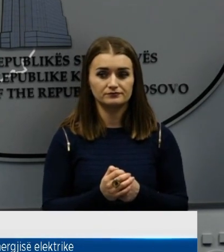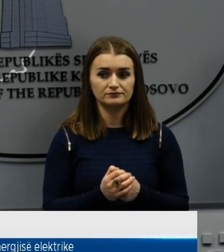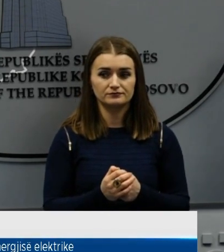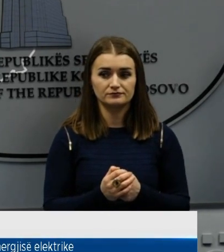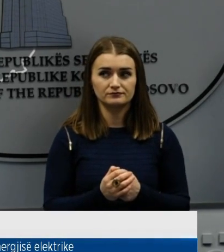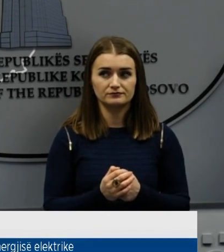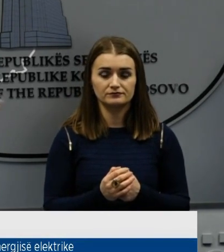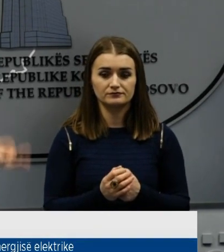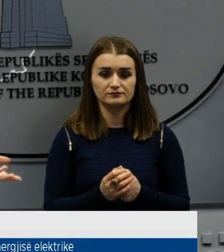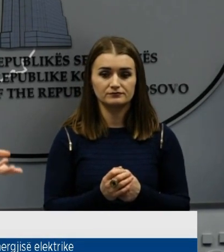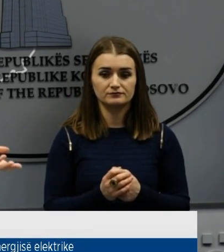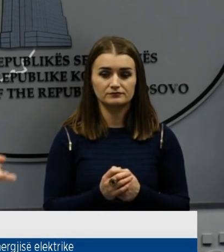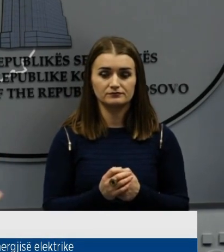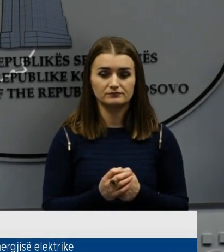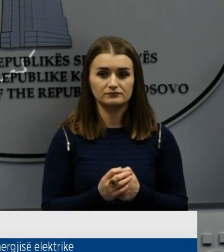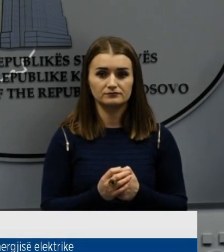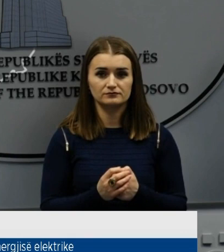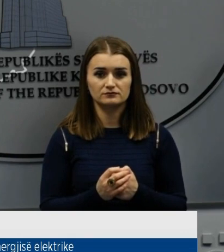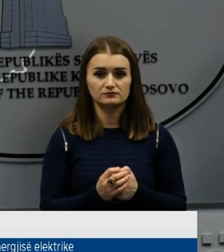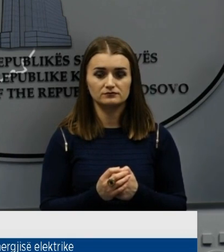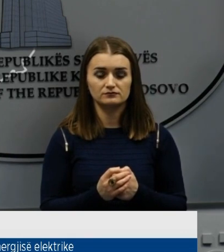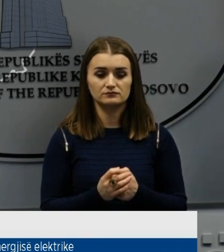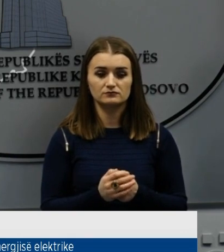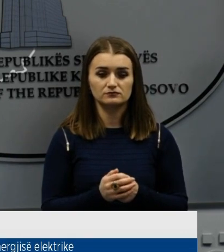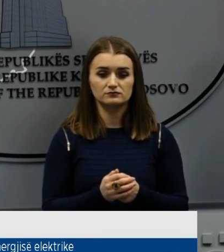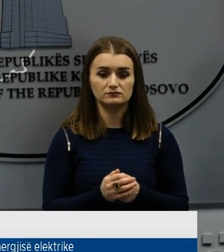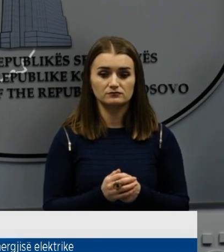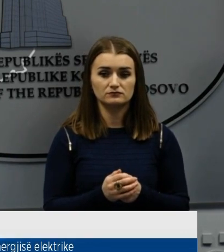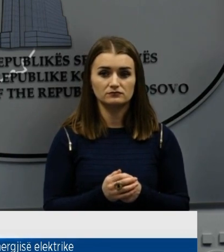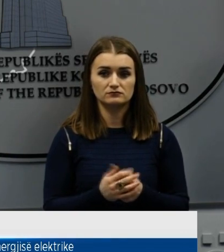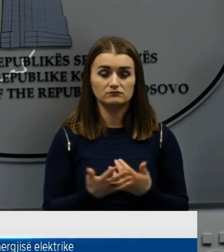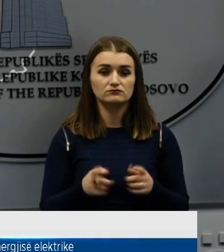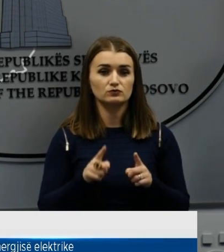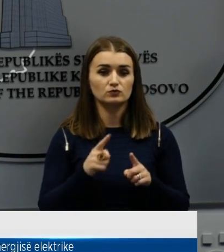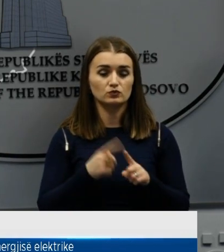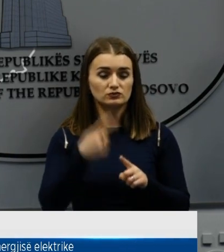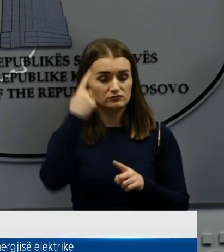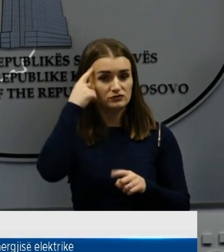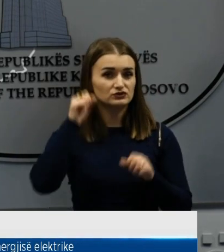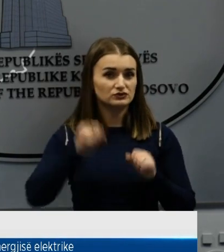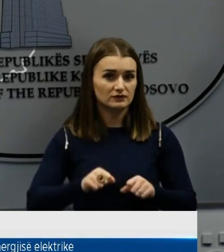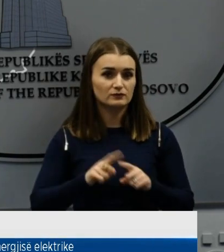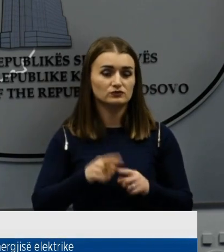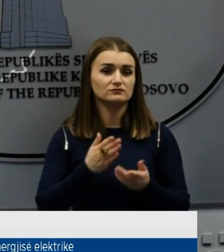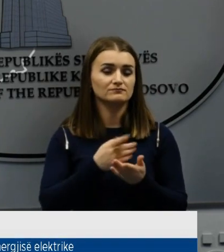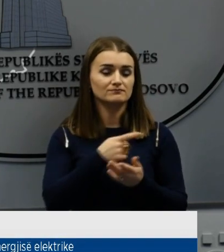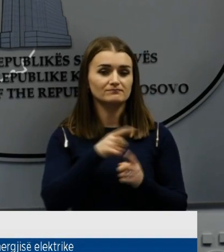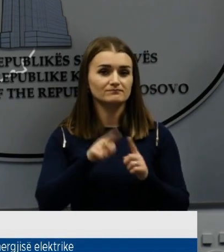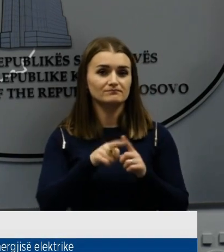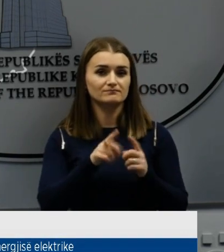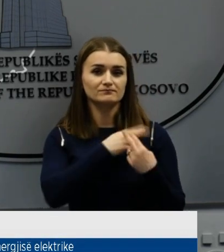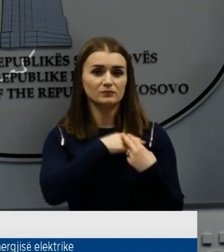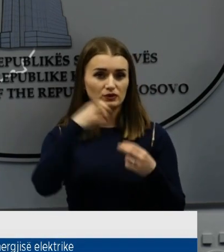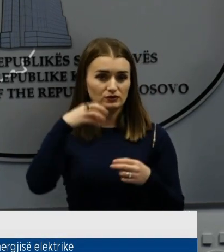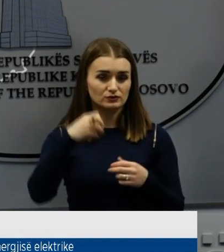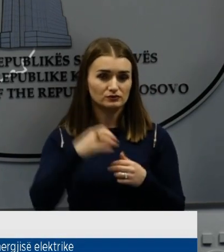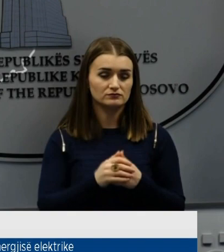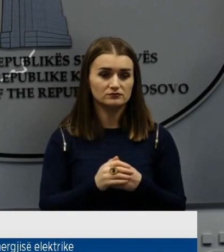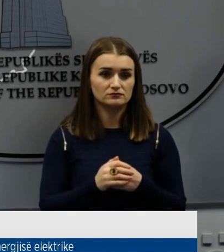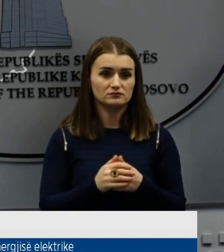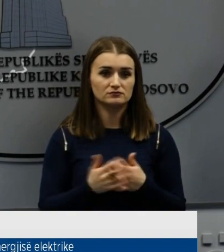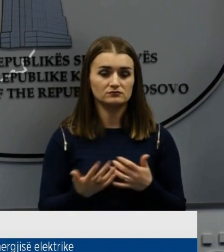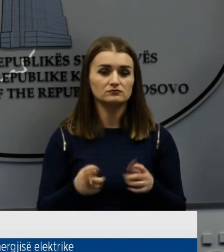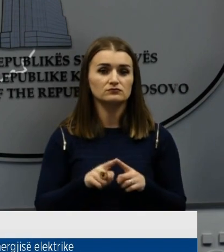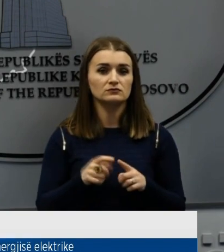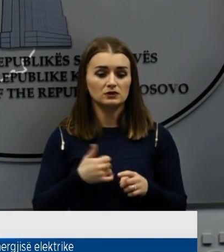Sistemi, sektori dhe qeveria e kemi menaxhuar mirë deri relativisht vonë, është menaxhuar shumë mirë